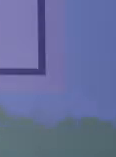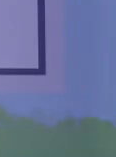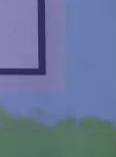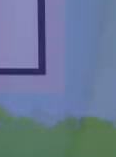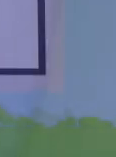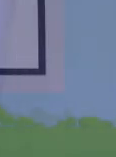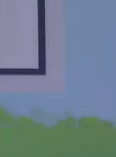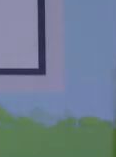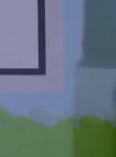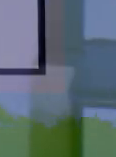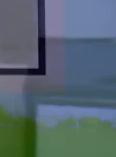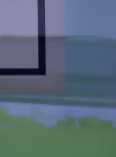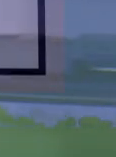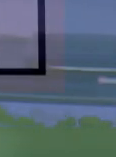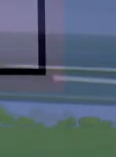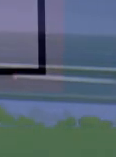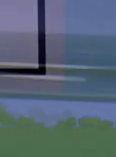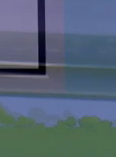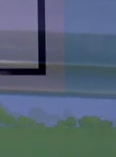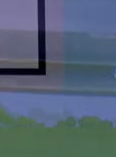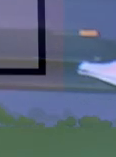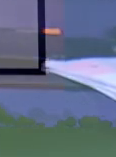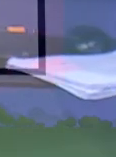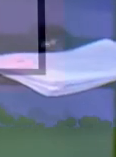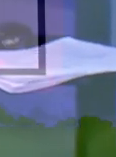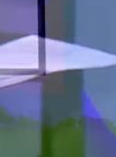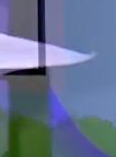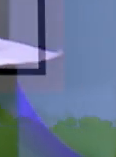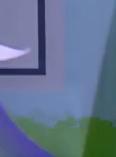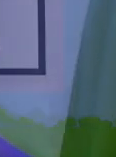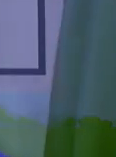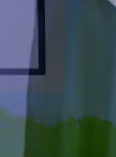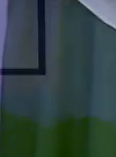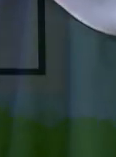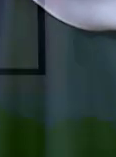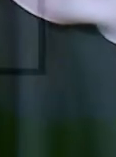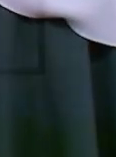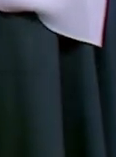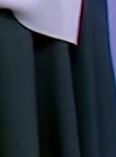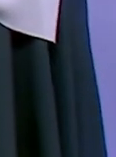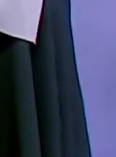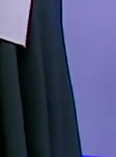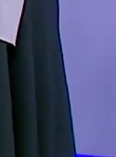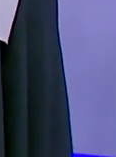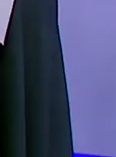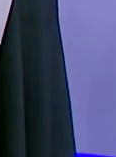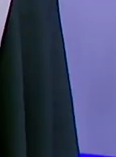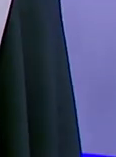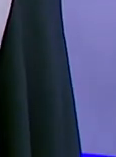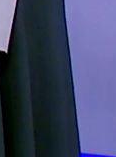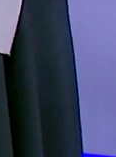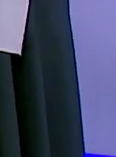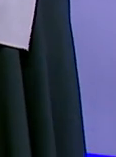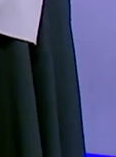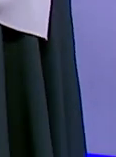tiga bila ada pohon jadi hutan kita belajar sama-sama